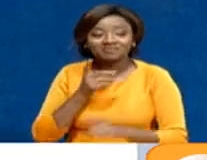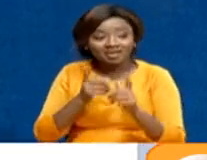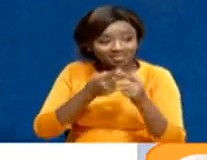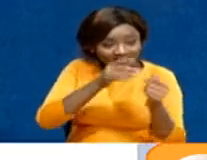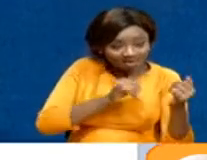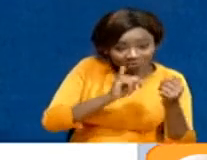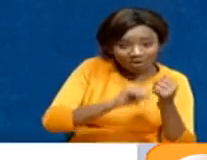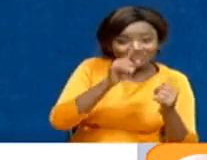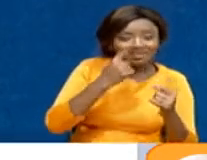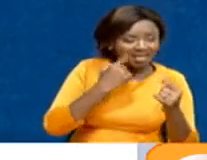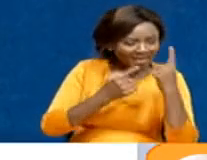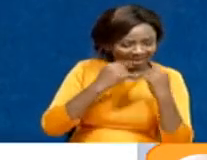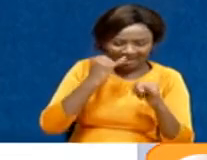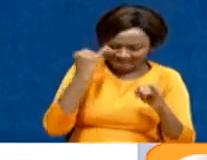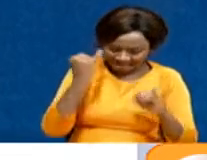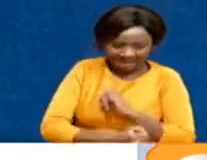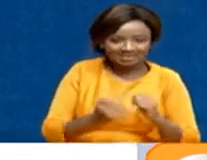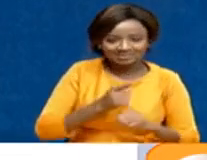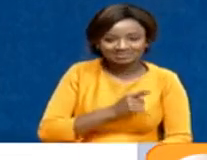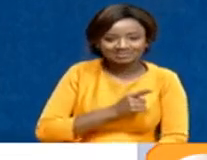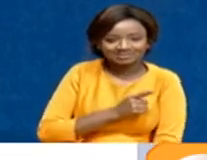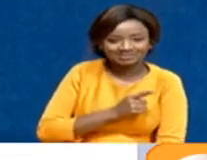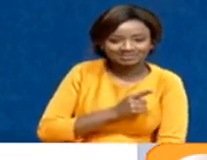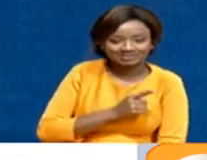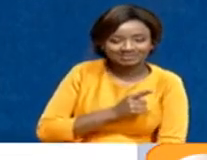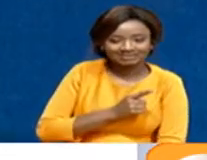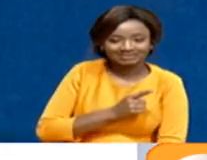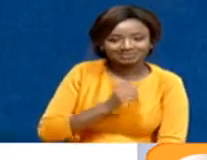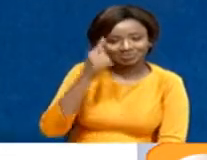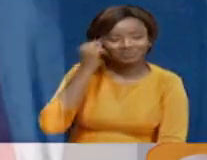kitakuwa kilio chake cha mwisho akitoka hapa. Wewe tafakari.